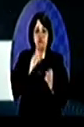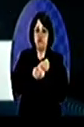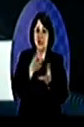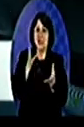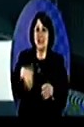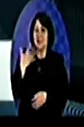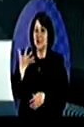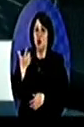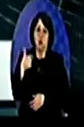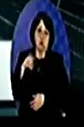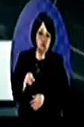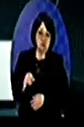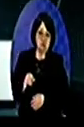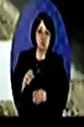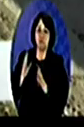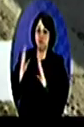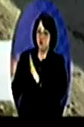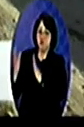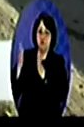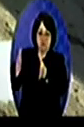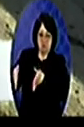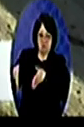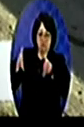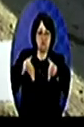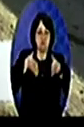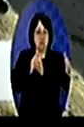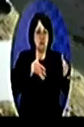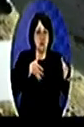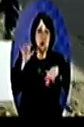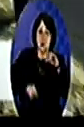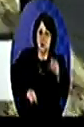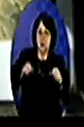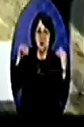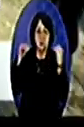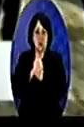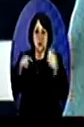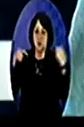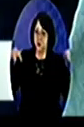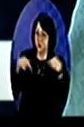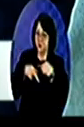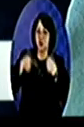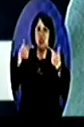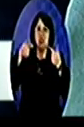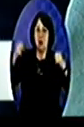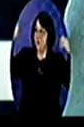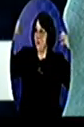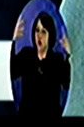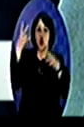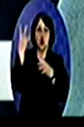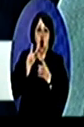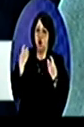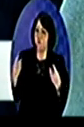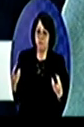5 гудамтай. Дулаан орохоор гудам бүр автцам, явган хүний зам, дугуйн замтай болно. Камержуулалт, гэрэлтүүлэг, ногоон байгууламжийн ажилч